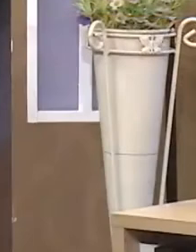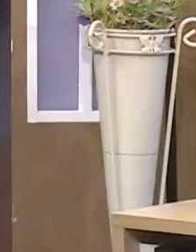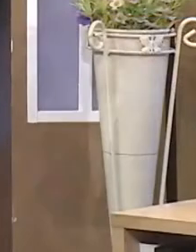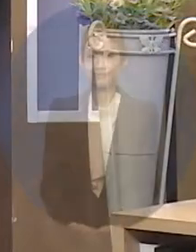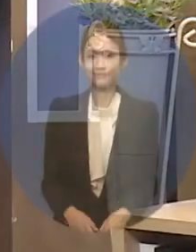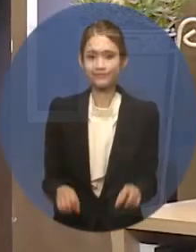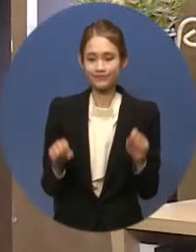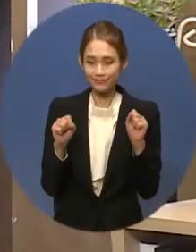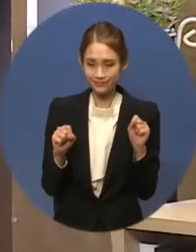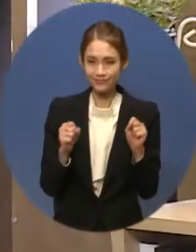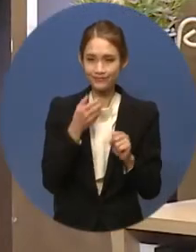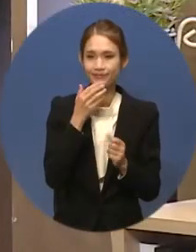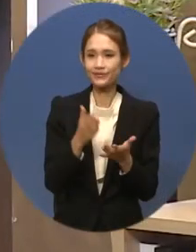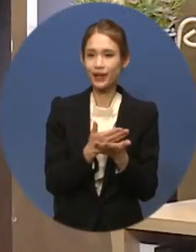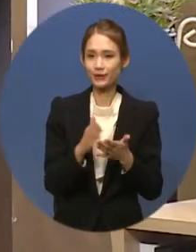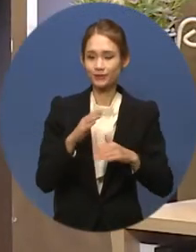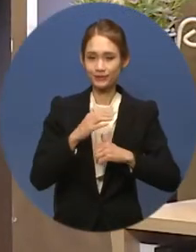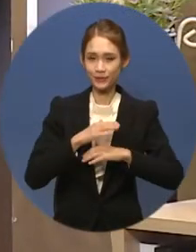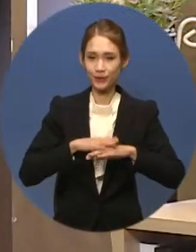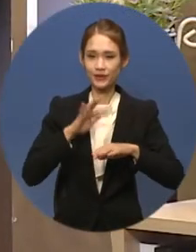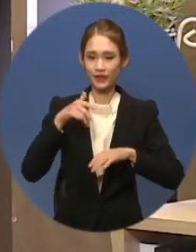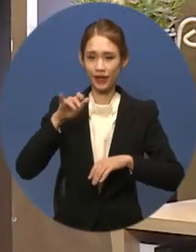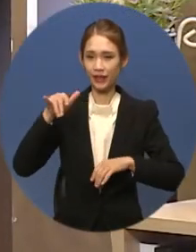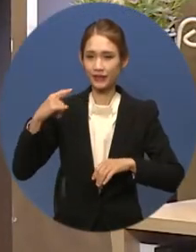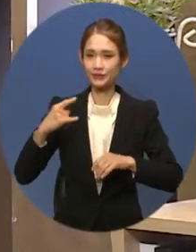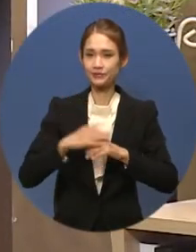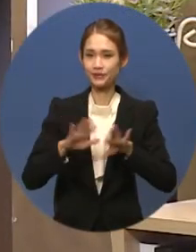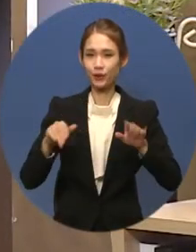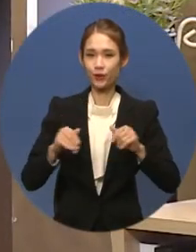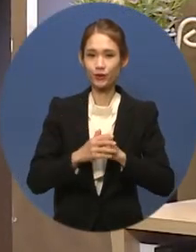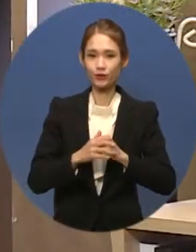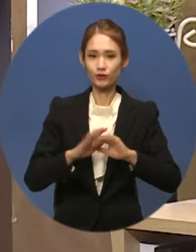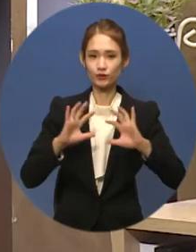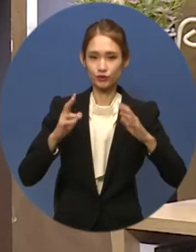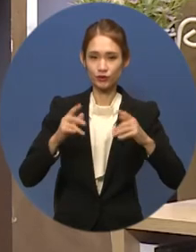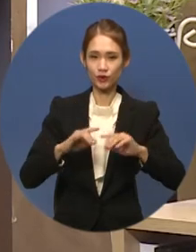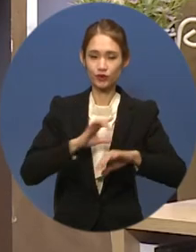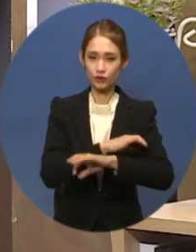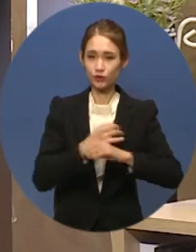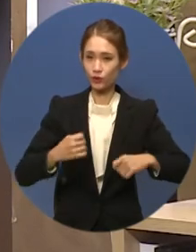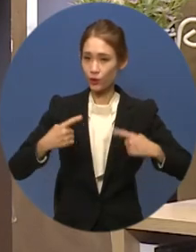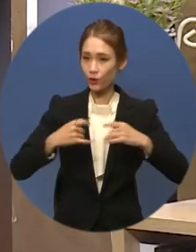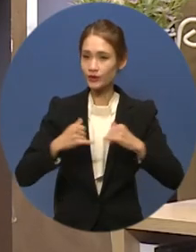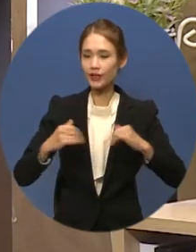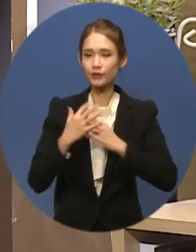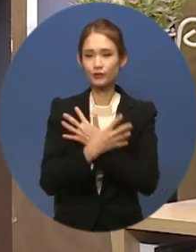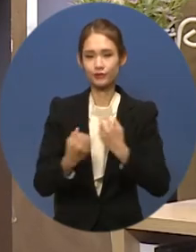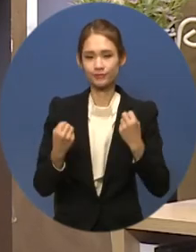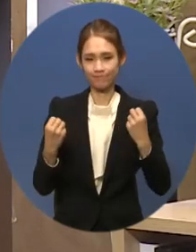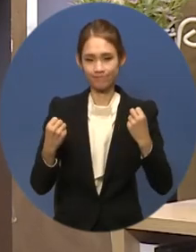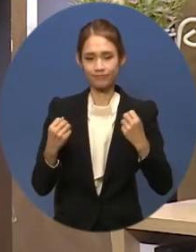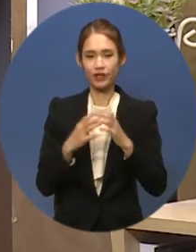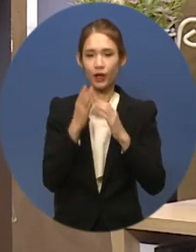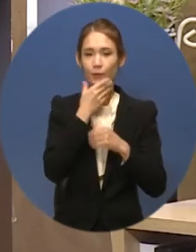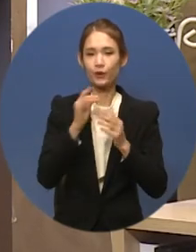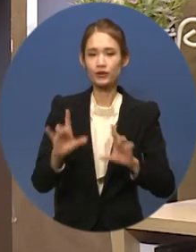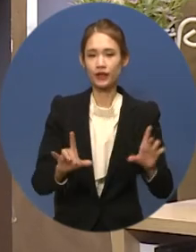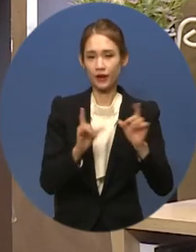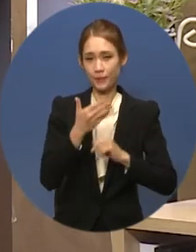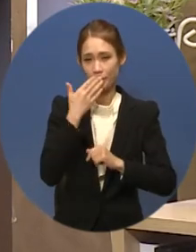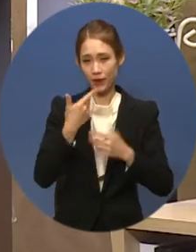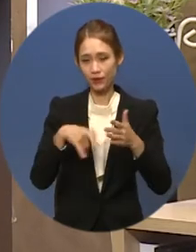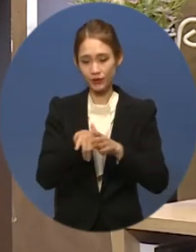안녕하세요 행복나눔 지킴이의 손잡이 입니다 오늘은 국가유공자와 국민이 건강하고 행복한 삶을 살아갈 수 있도록